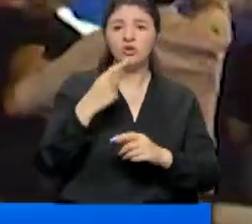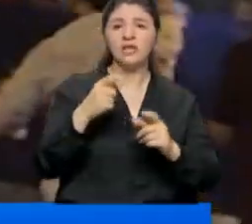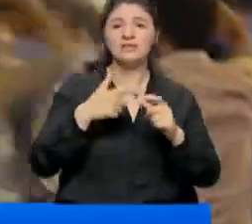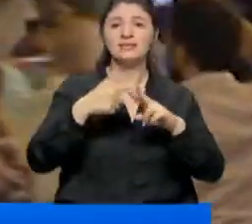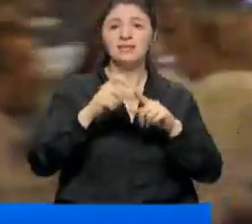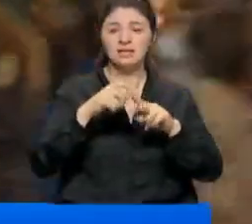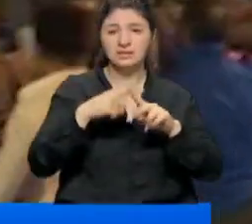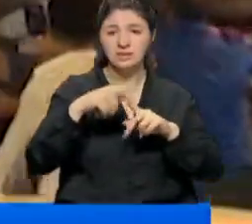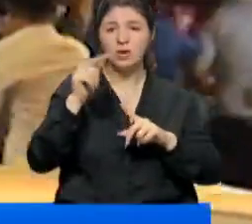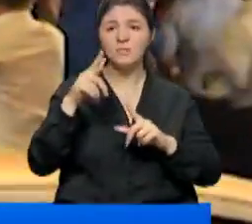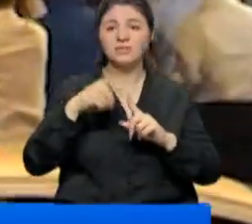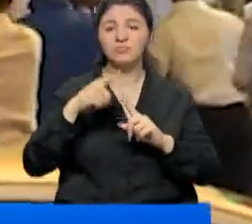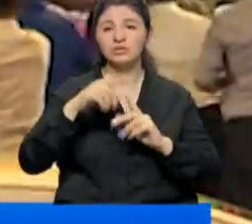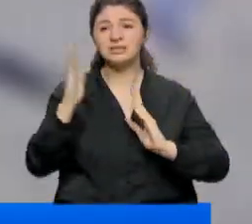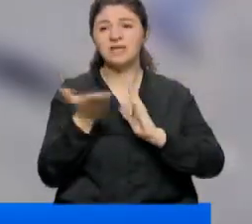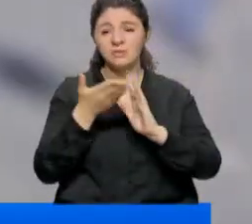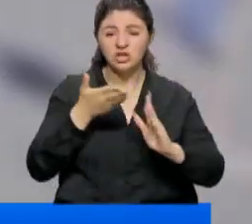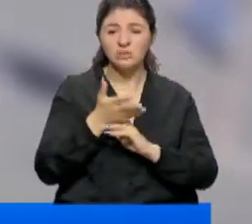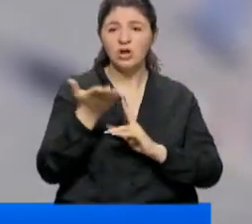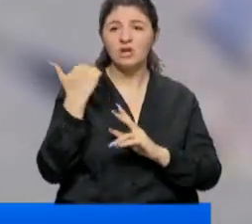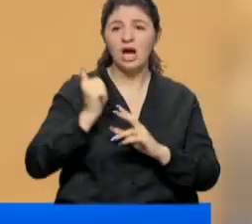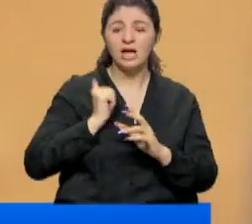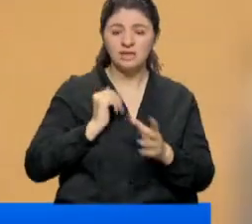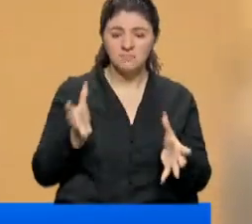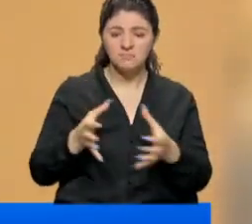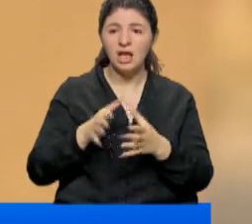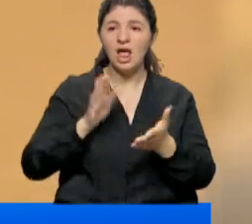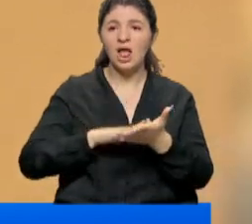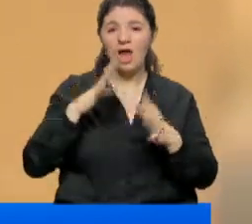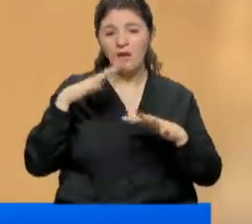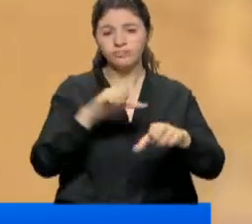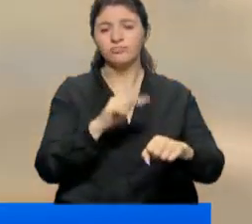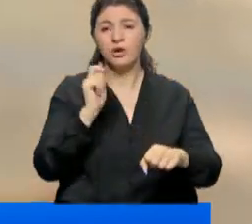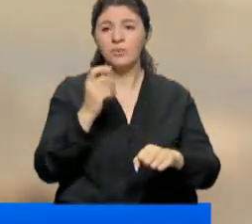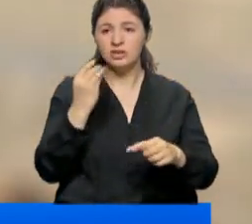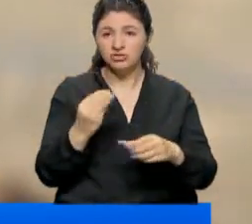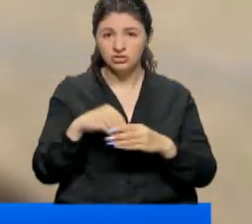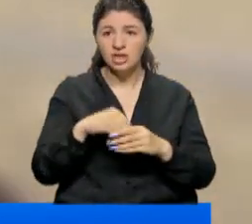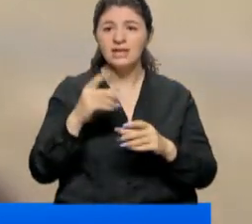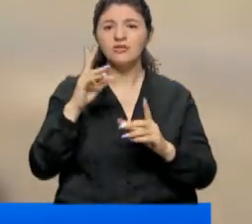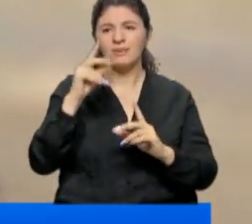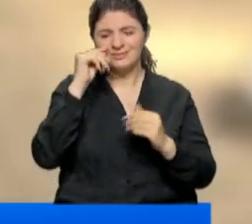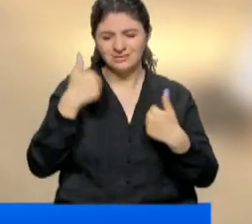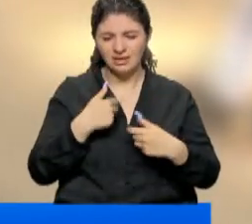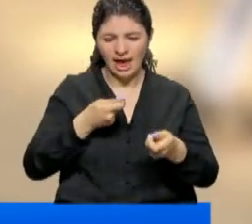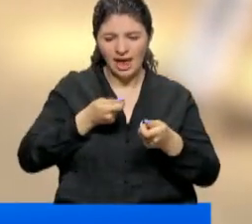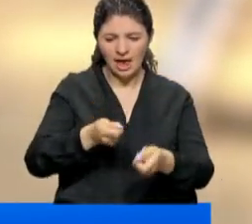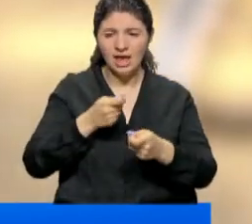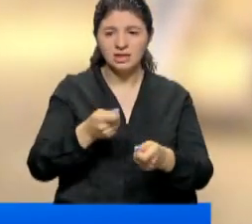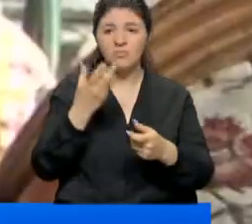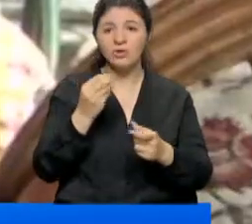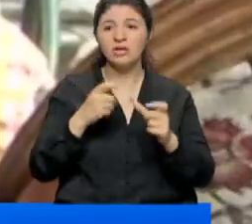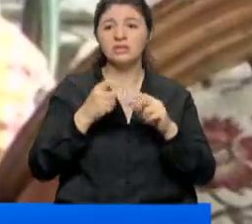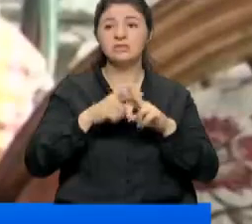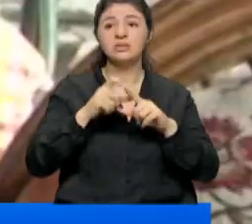satın 15 Temmuz darbe girişiminde önce Askeri birliklerin ele geçirilmesi için sivillere eğitim verdiğini Sadat